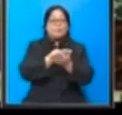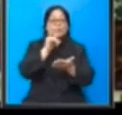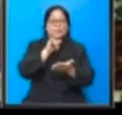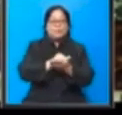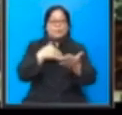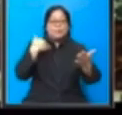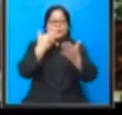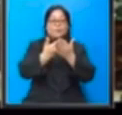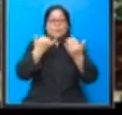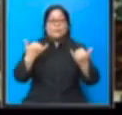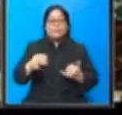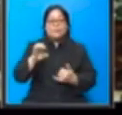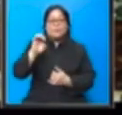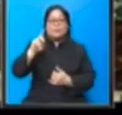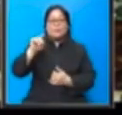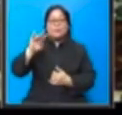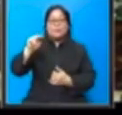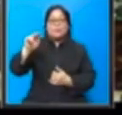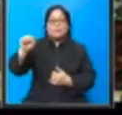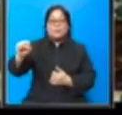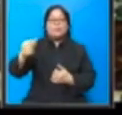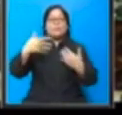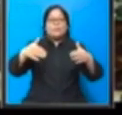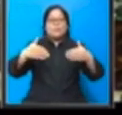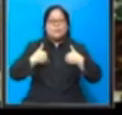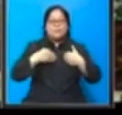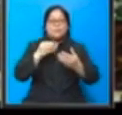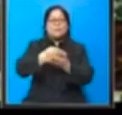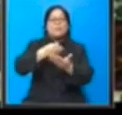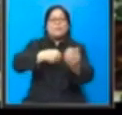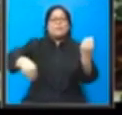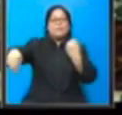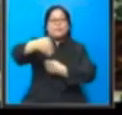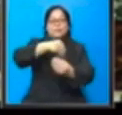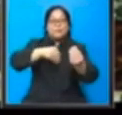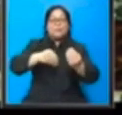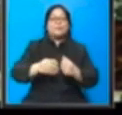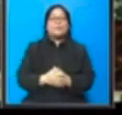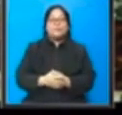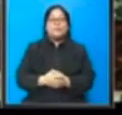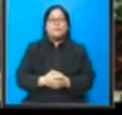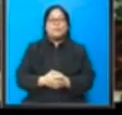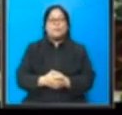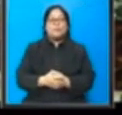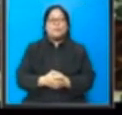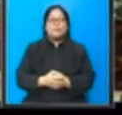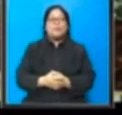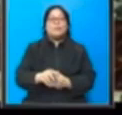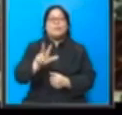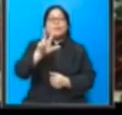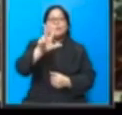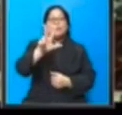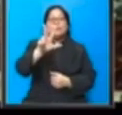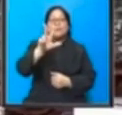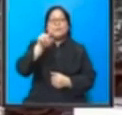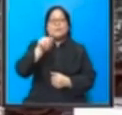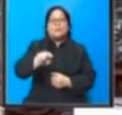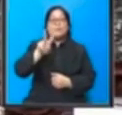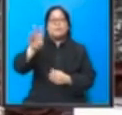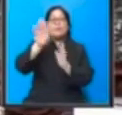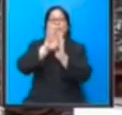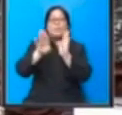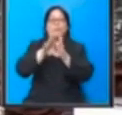sehingga kini ekuinas telah menghasilkan pulangan pelaburan sebanyak Ringgit Malaysia tiga poin dua